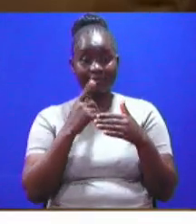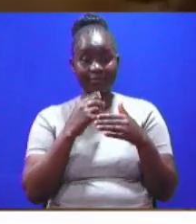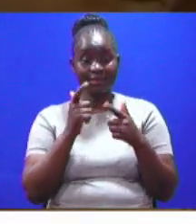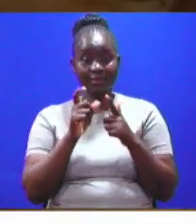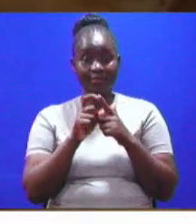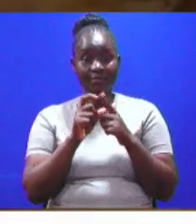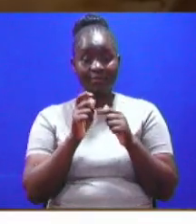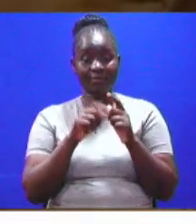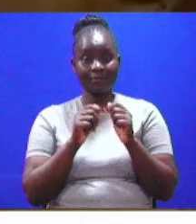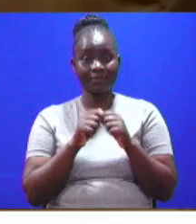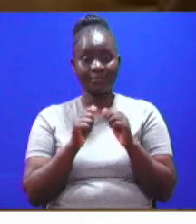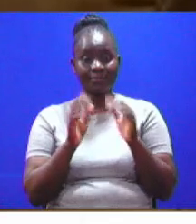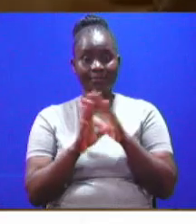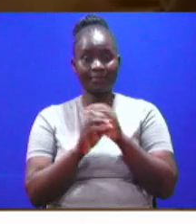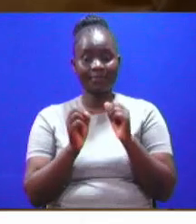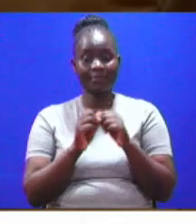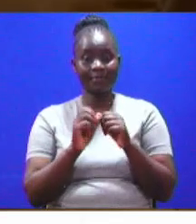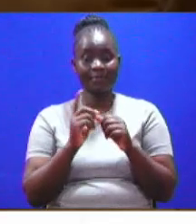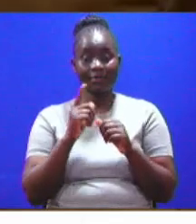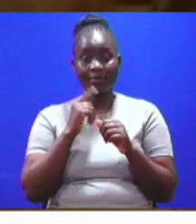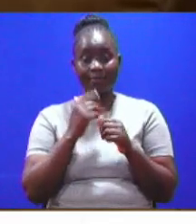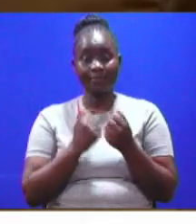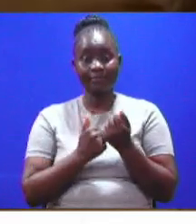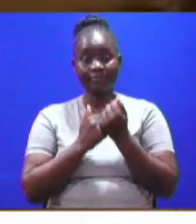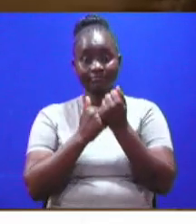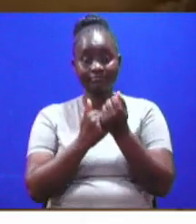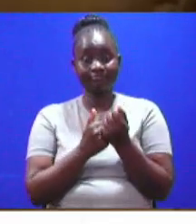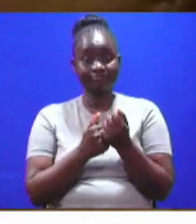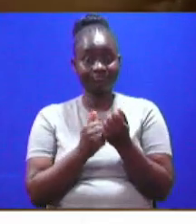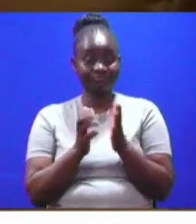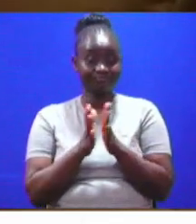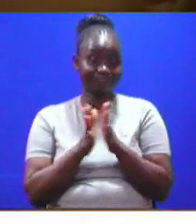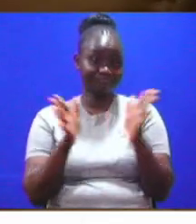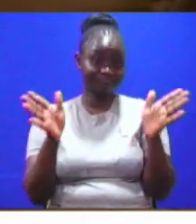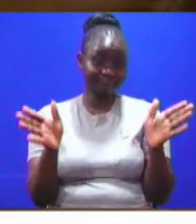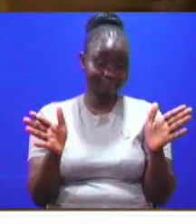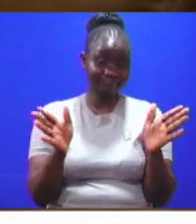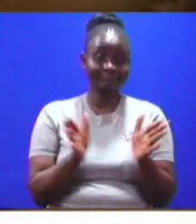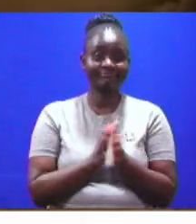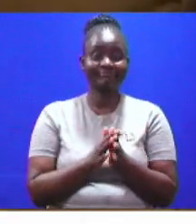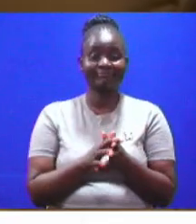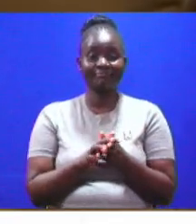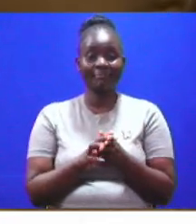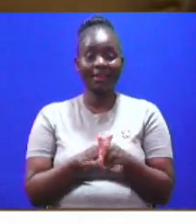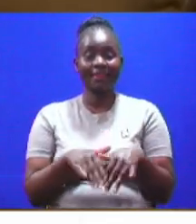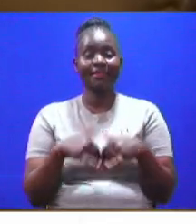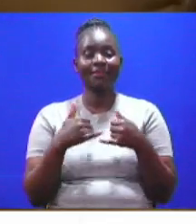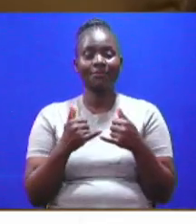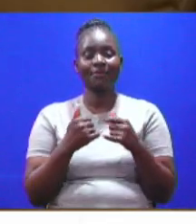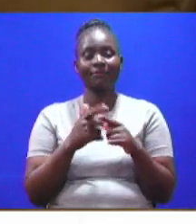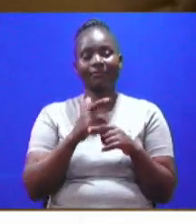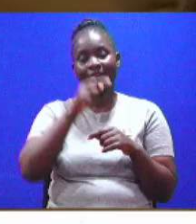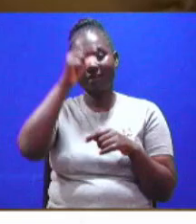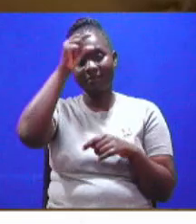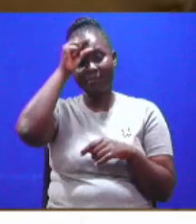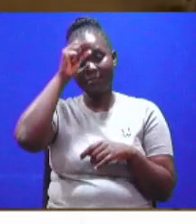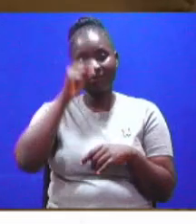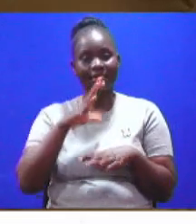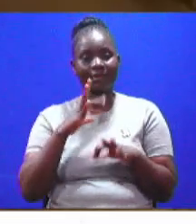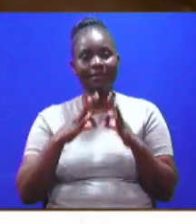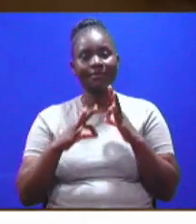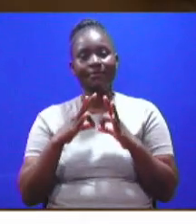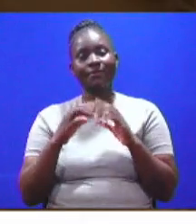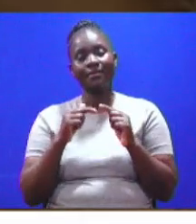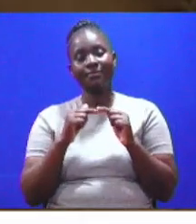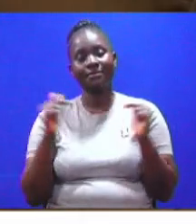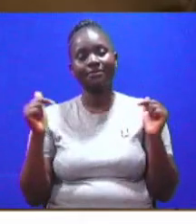Raila mwenyewe. Na yeye nataka kumsii asipasuke msana. Yeye apaki kwa serikali ama apaki kwa